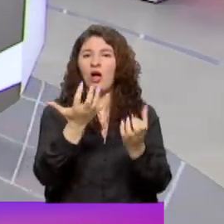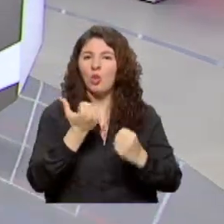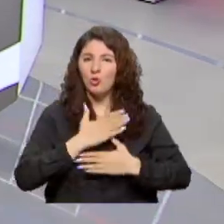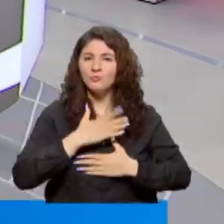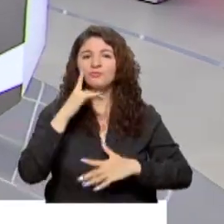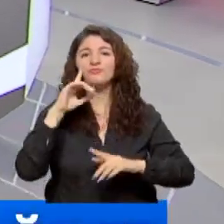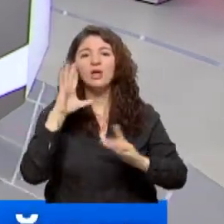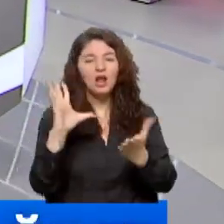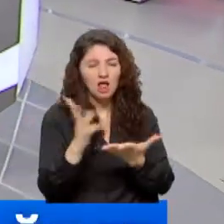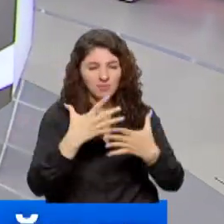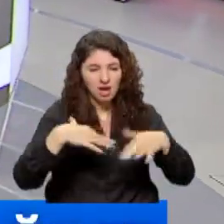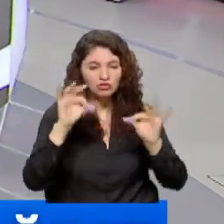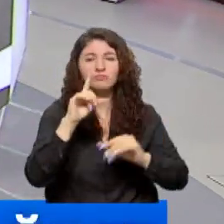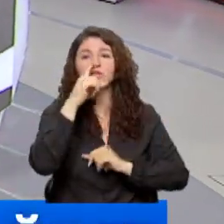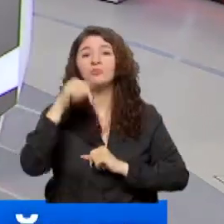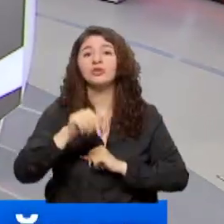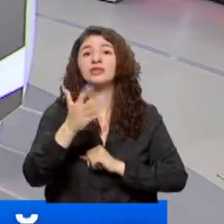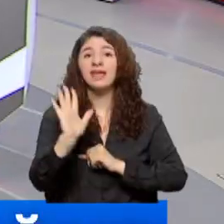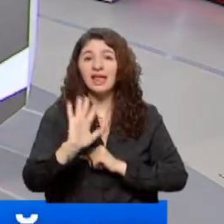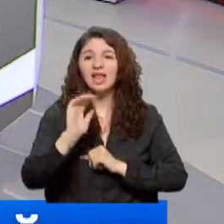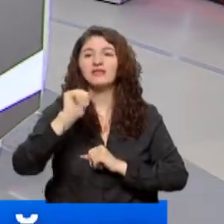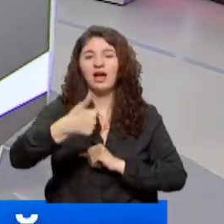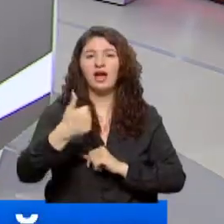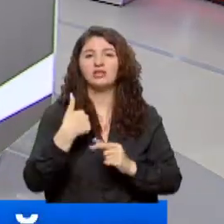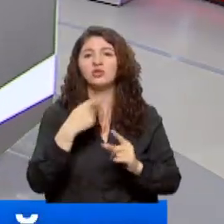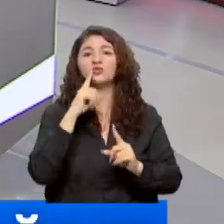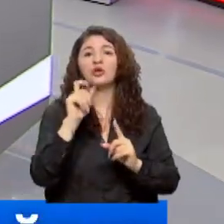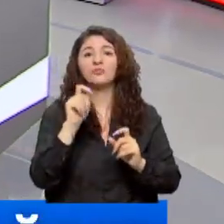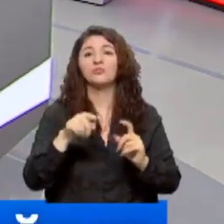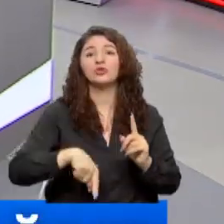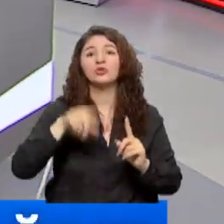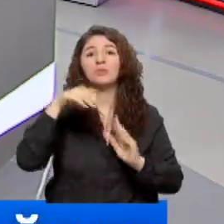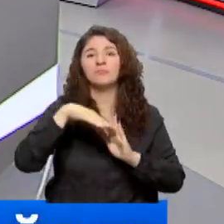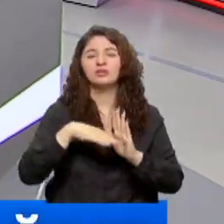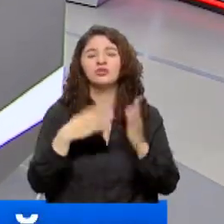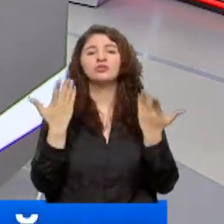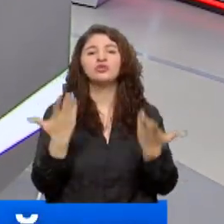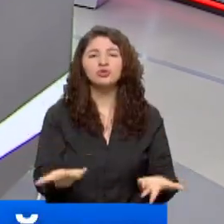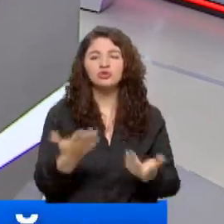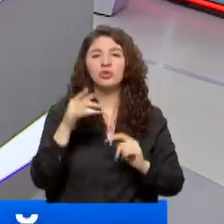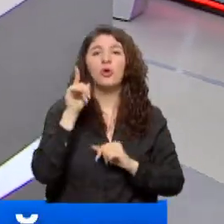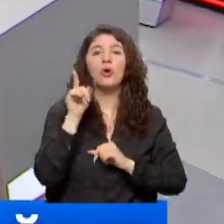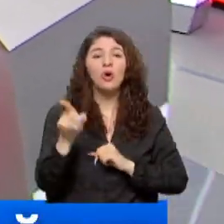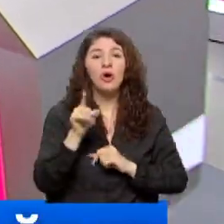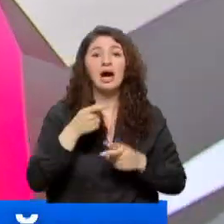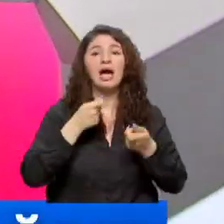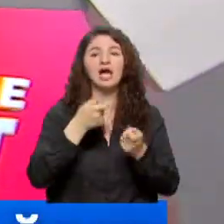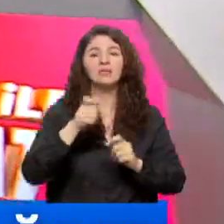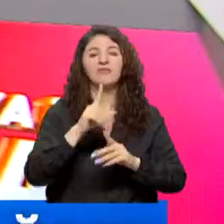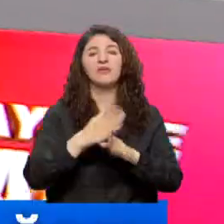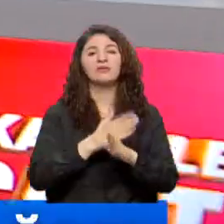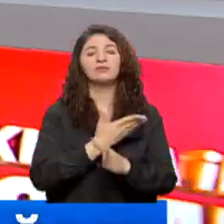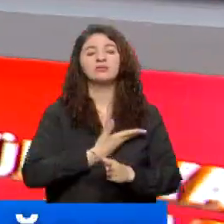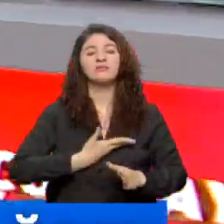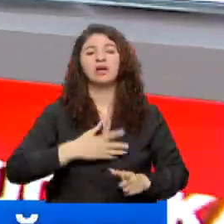alıyorum değerli top alıyor yalnızca Bugün değil yarın Ada taşıyacağım bugünden maddesini Çünkü o eğitimde ve